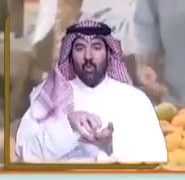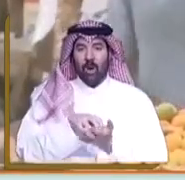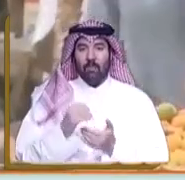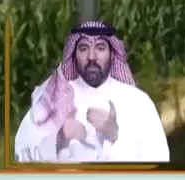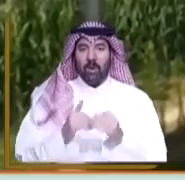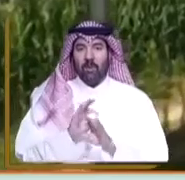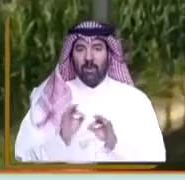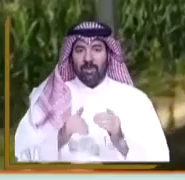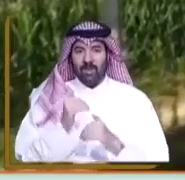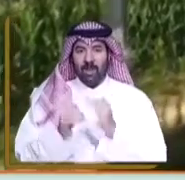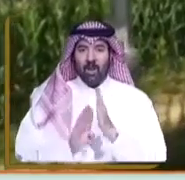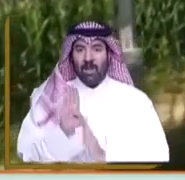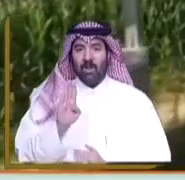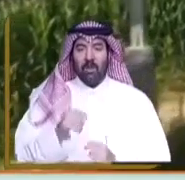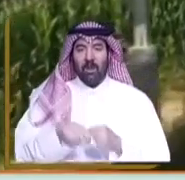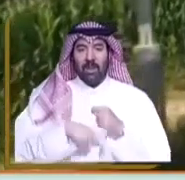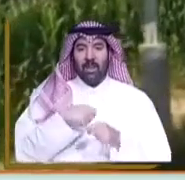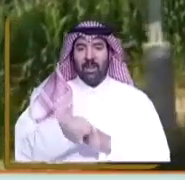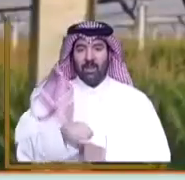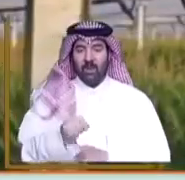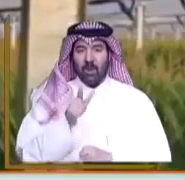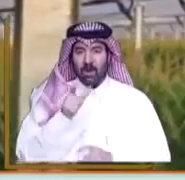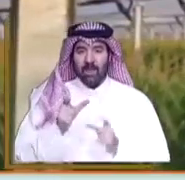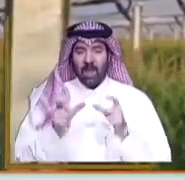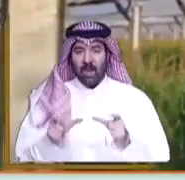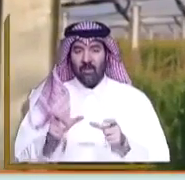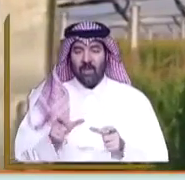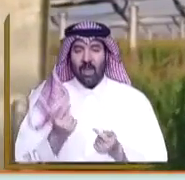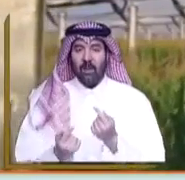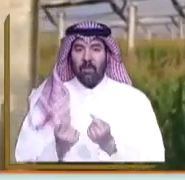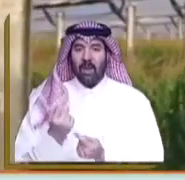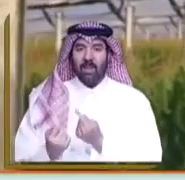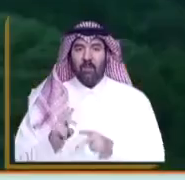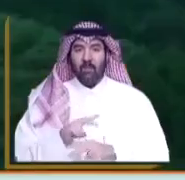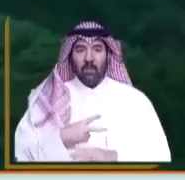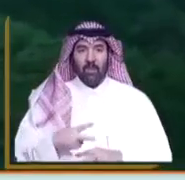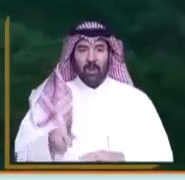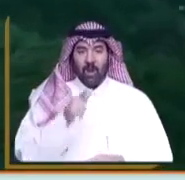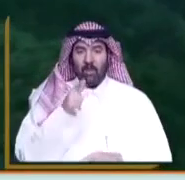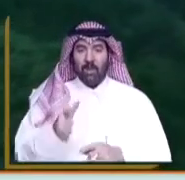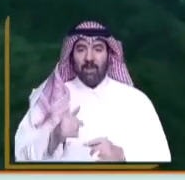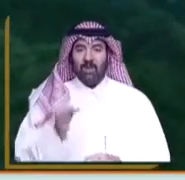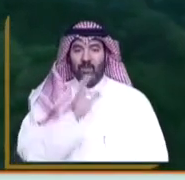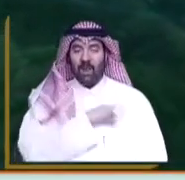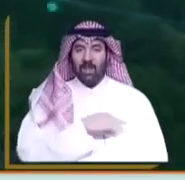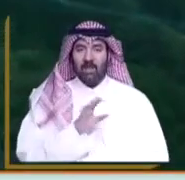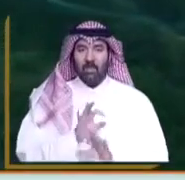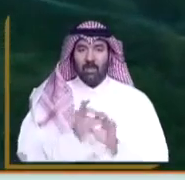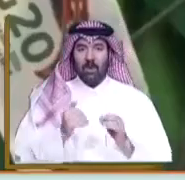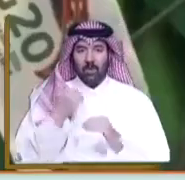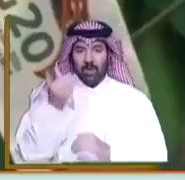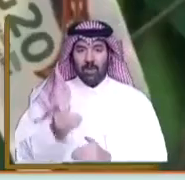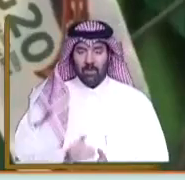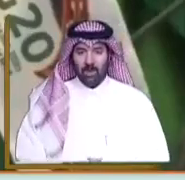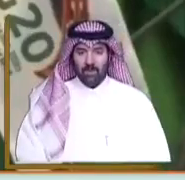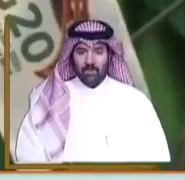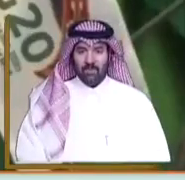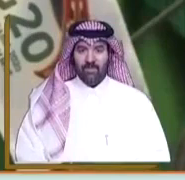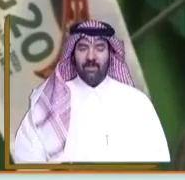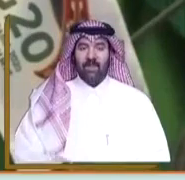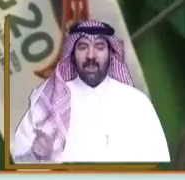لتحقيق التنمية المستدامة وحفظ الموارد واستثمارها على النحو الأمثل من أجل المستقبل.